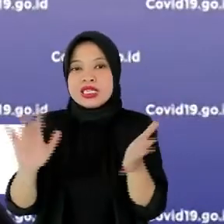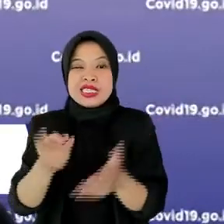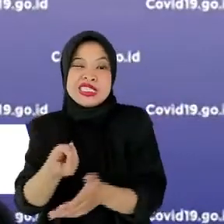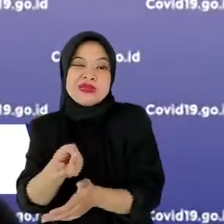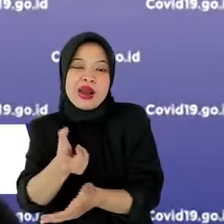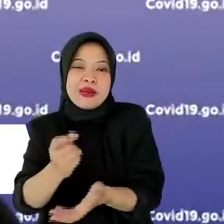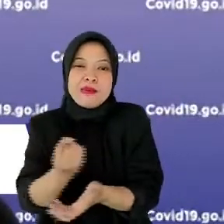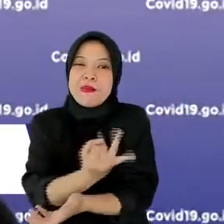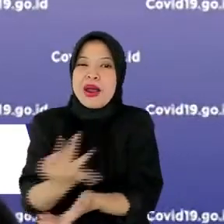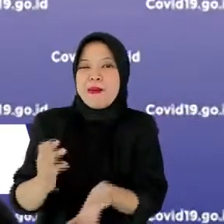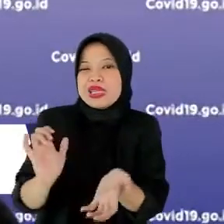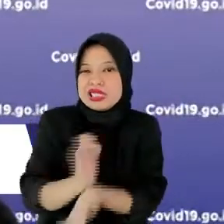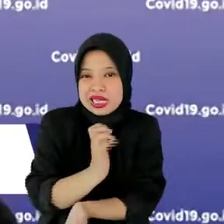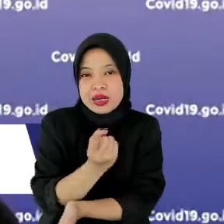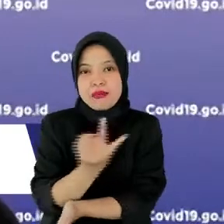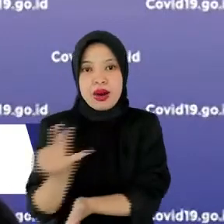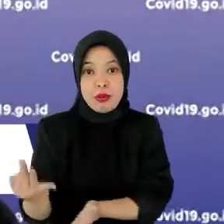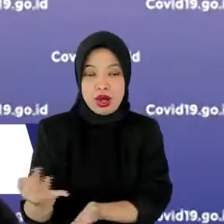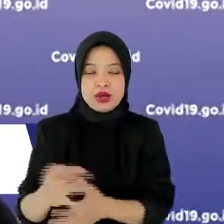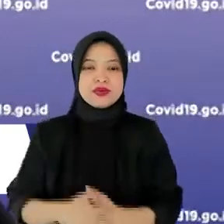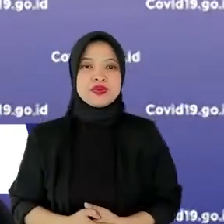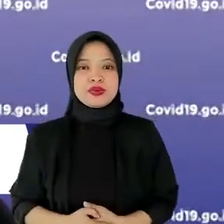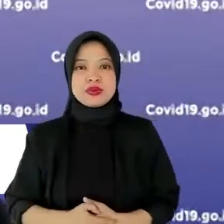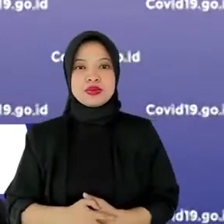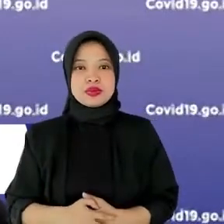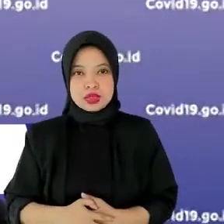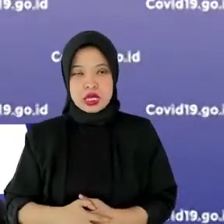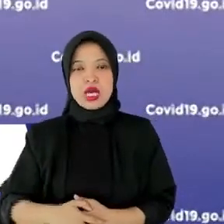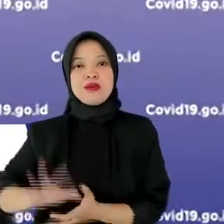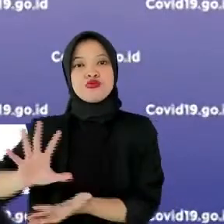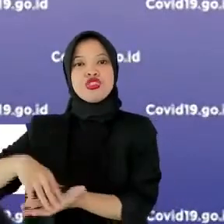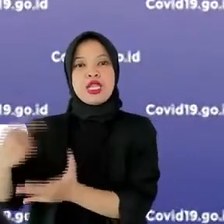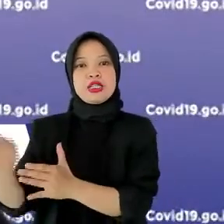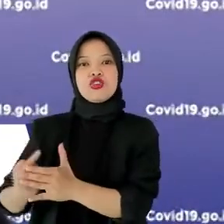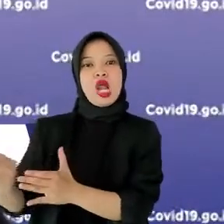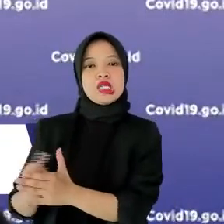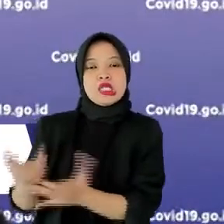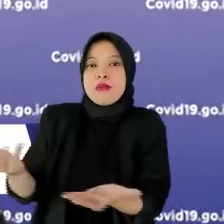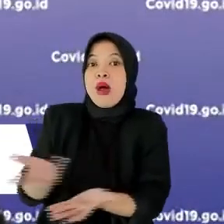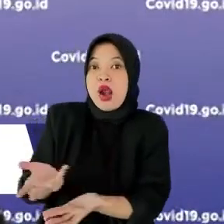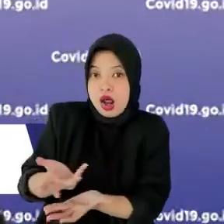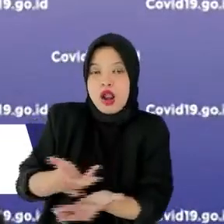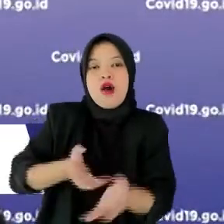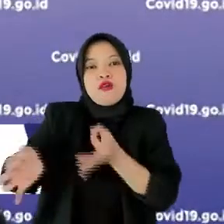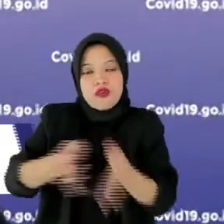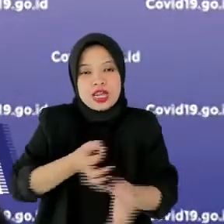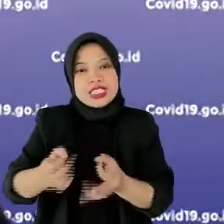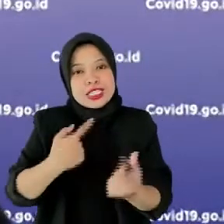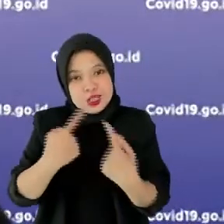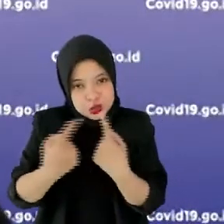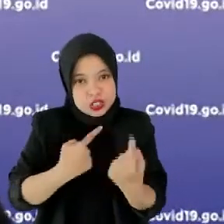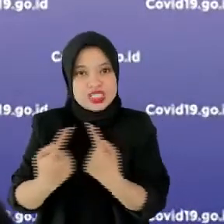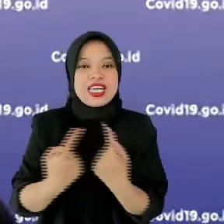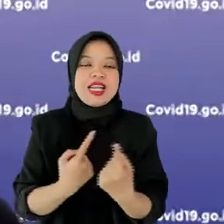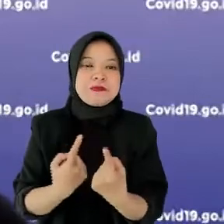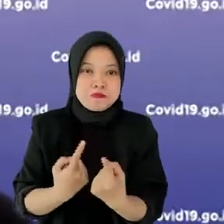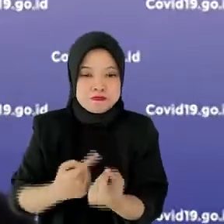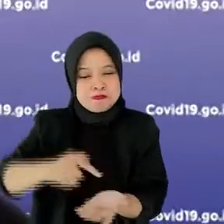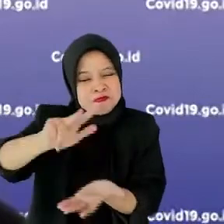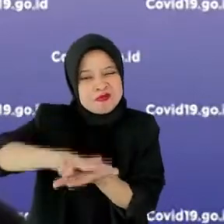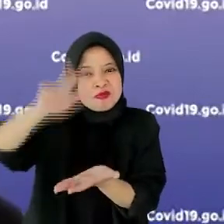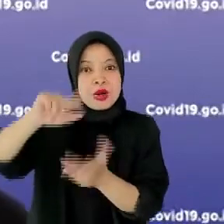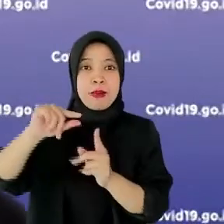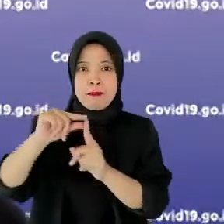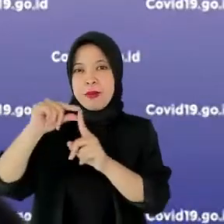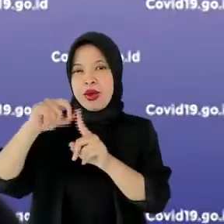rujukan COVID-19, dan juga isoter ya, isolasi terpusat, beberapa fasilitas akan kita bahas juga. Selama PPKM apa sih